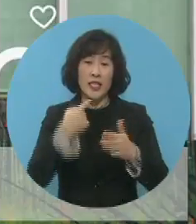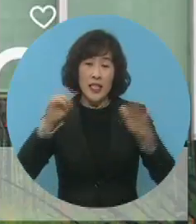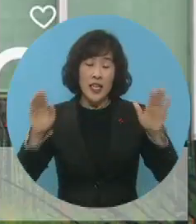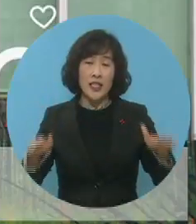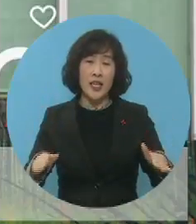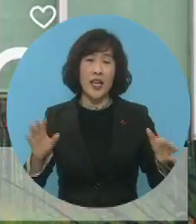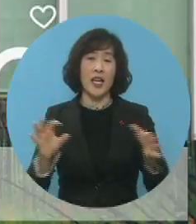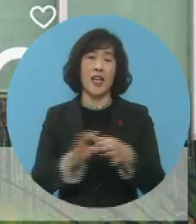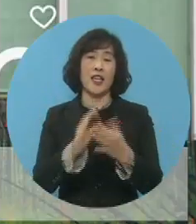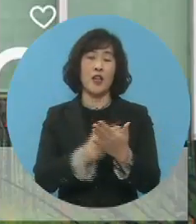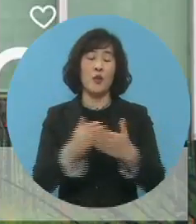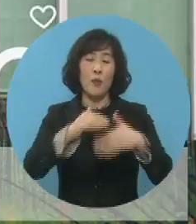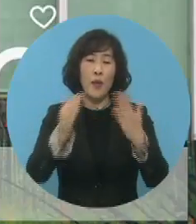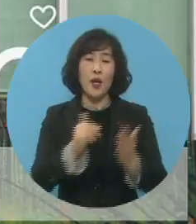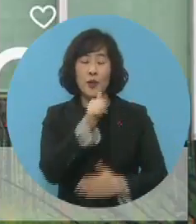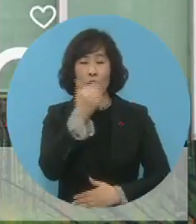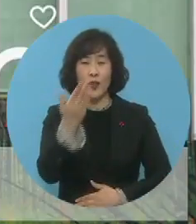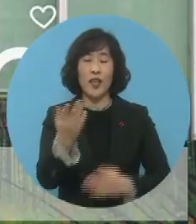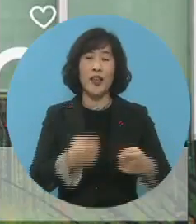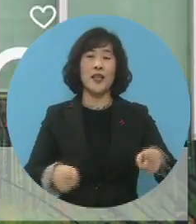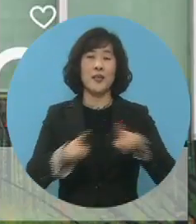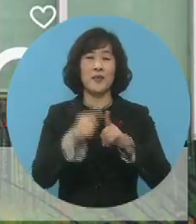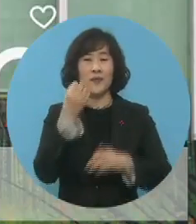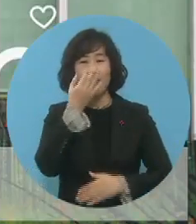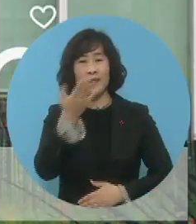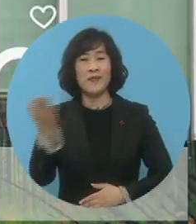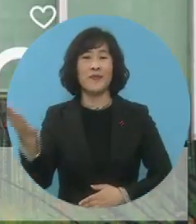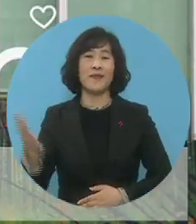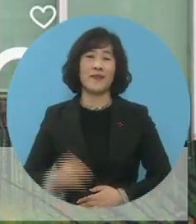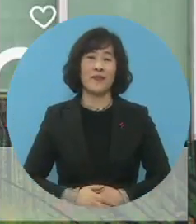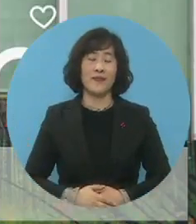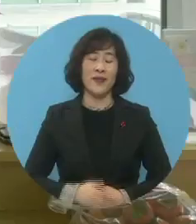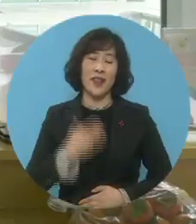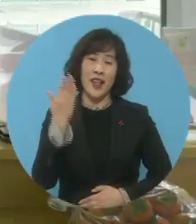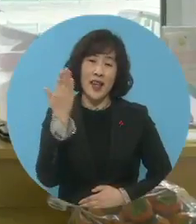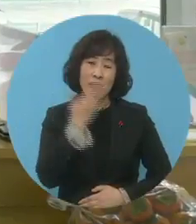공동체, 강진 천사들의 나눔방을 소개합니다. 함께 보시죠.